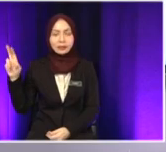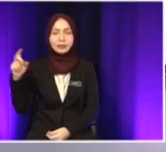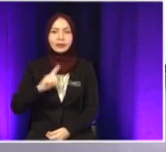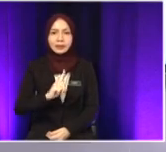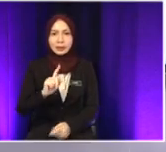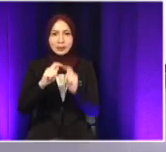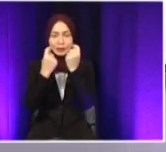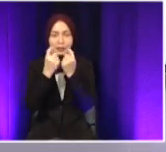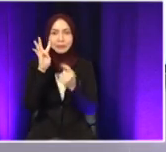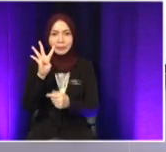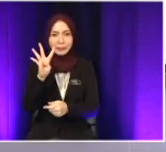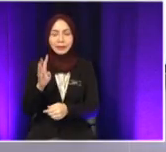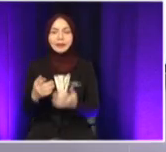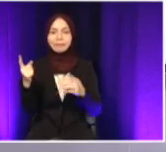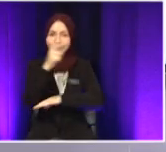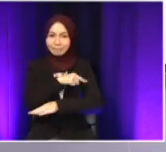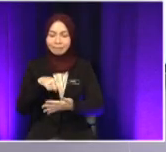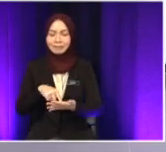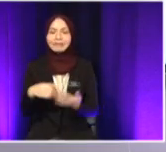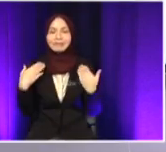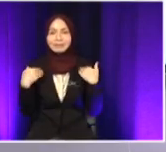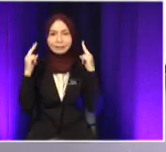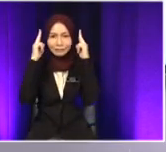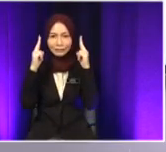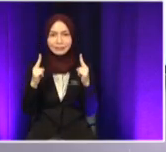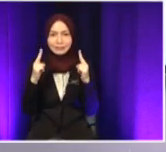bawakan kepada anda Ustadzah Haji